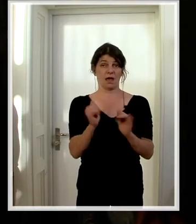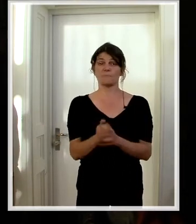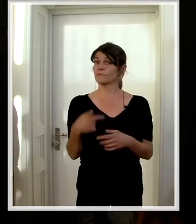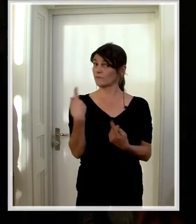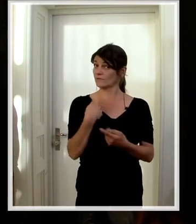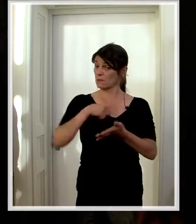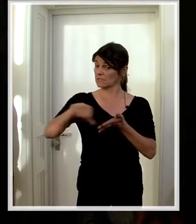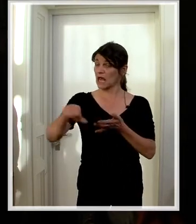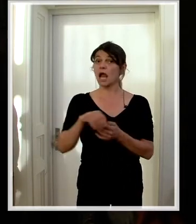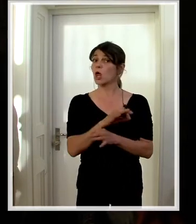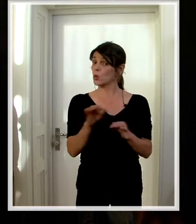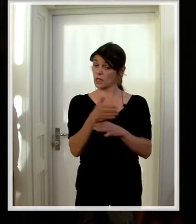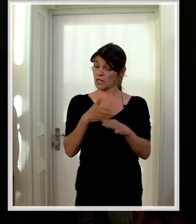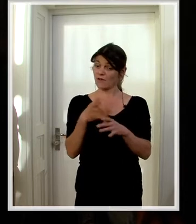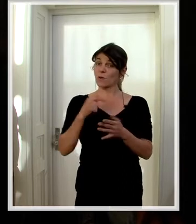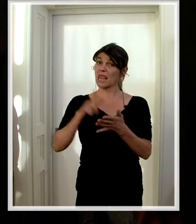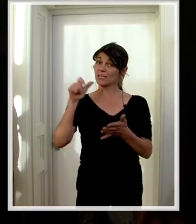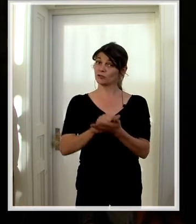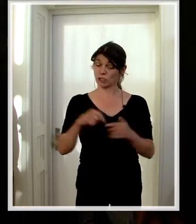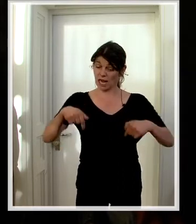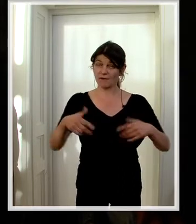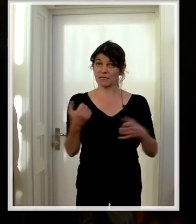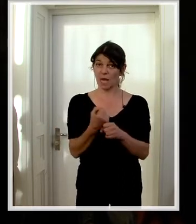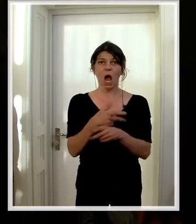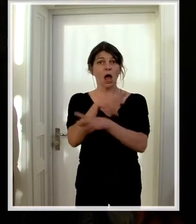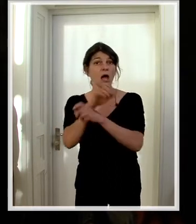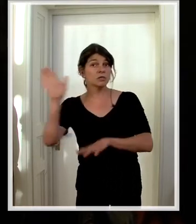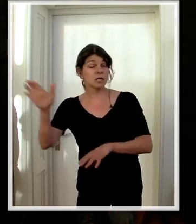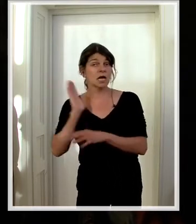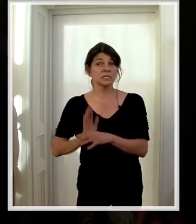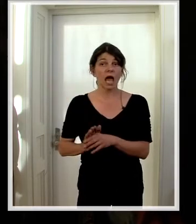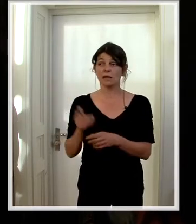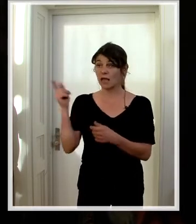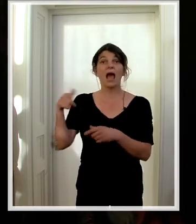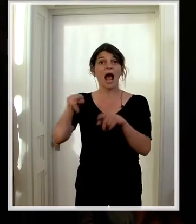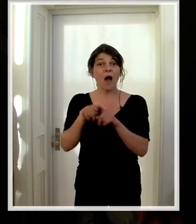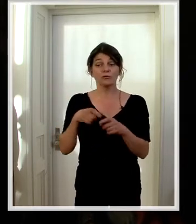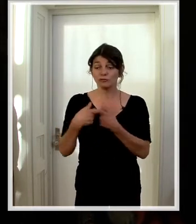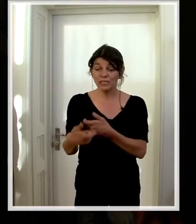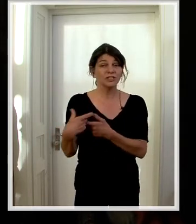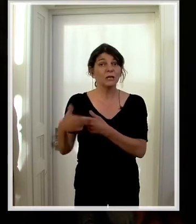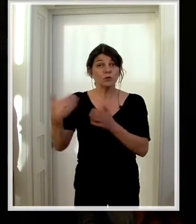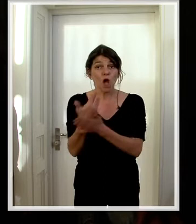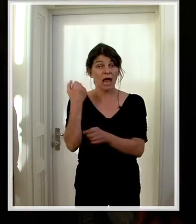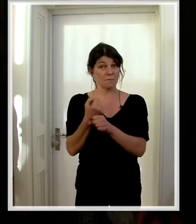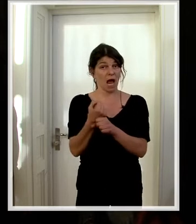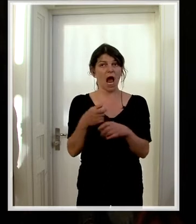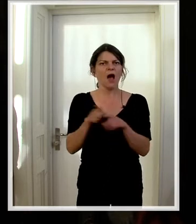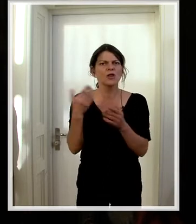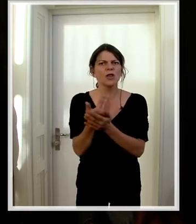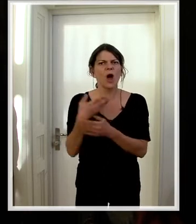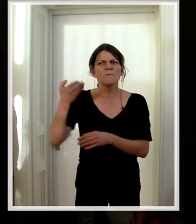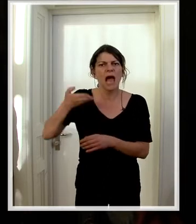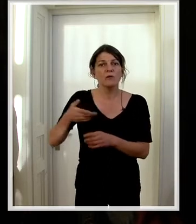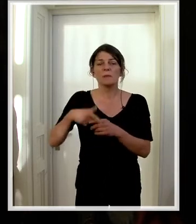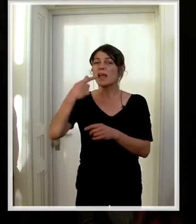zahlen noch an dem Teil, was im Liechtenstein passiert. Dass in Österreich der China unnatürlich erneuert wird, dass es so genau wie Bahnhöfe gibt in